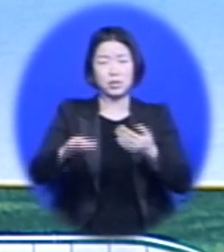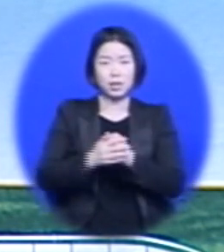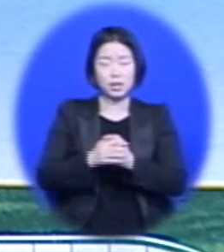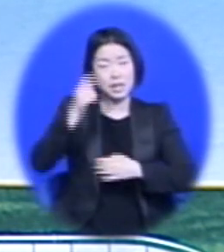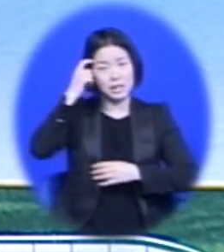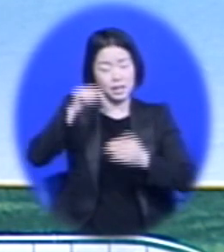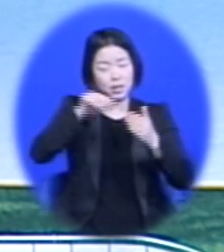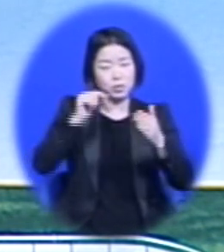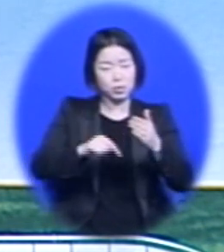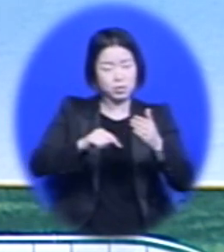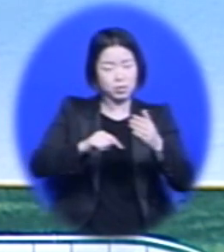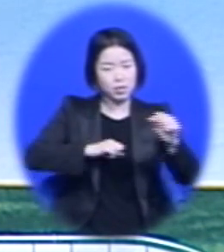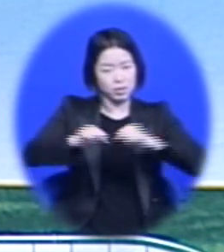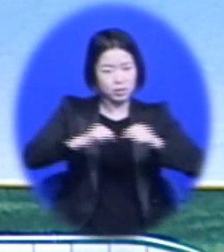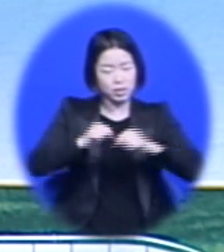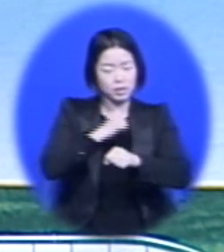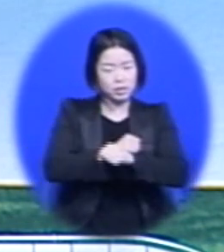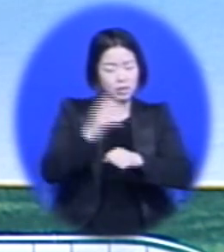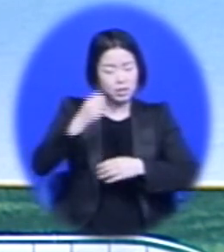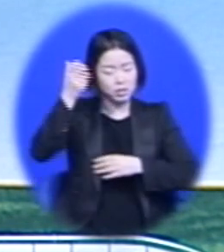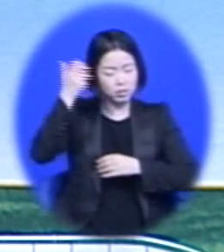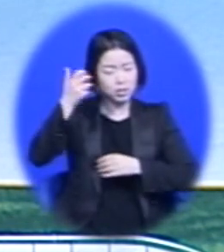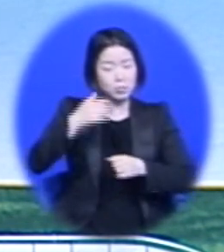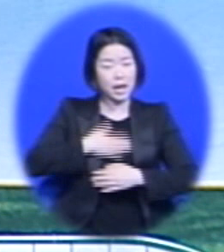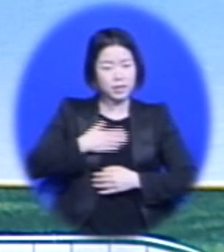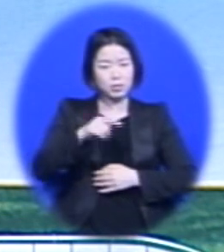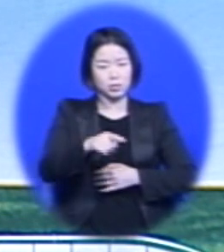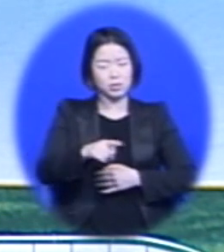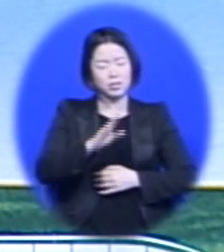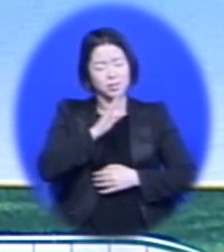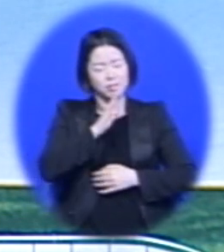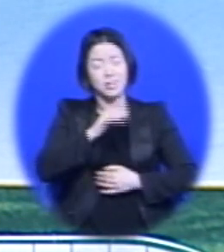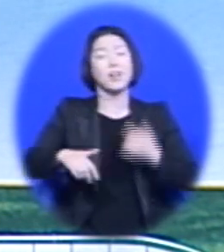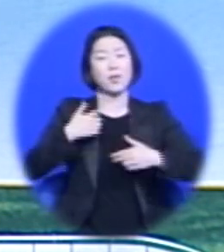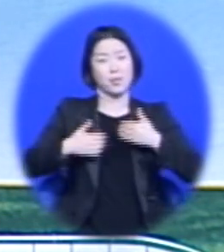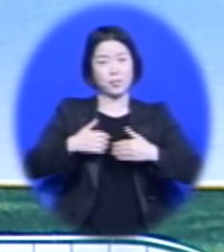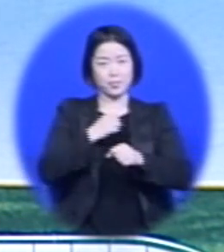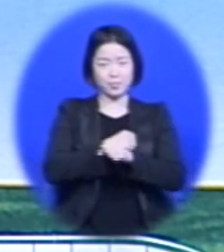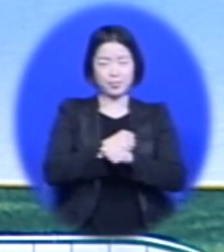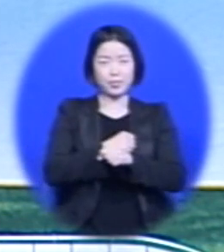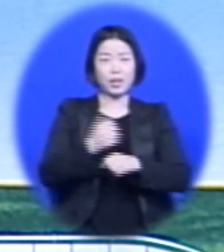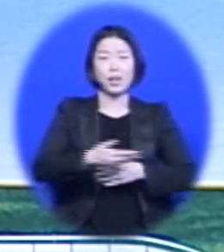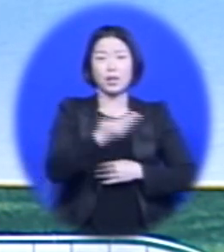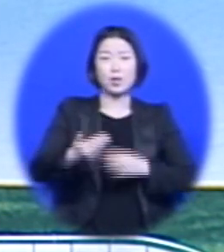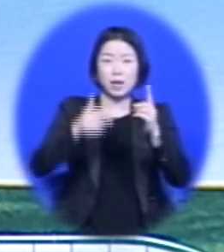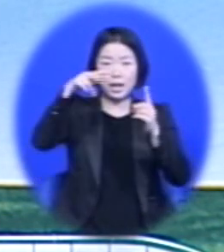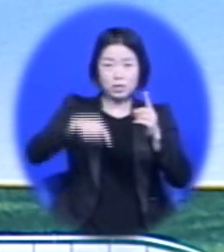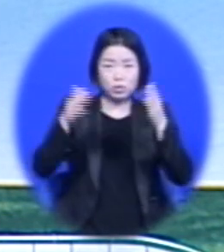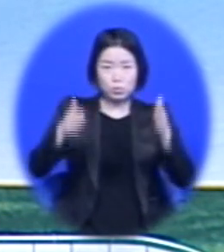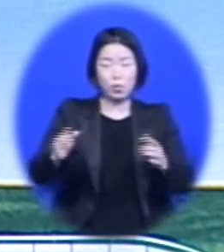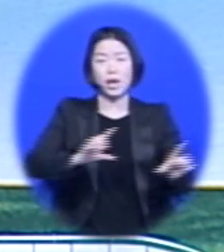생각 속에서 역사하시는 성령님을 아는 것은 정말 흥분된 일입니다. 여러분들은 한 주간 동안 이제